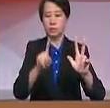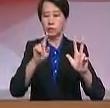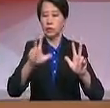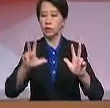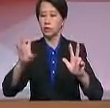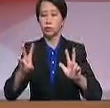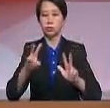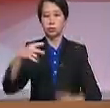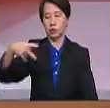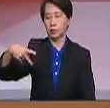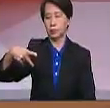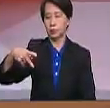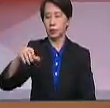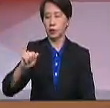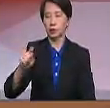3,137 parti,